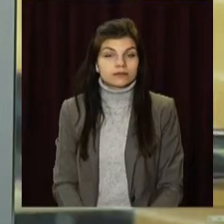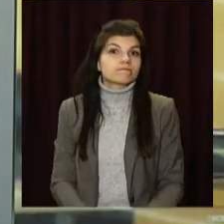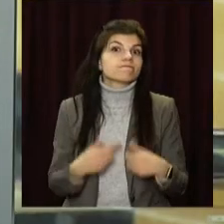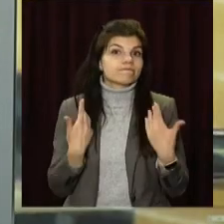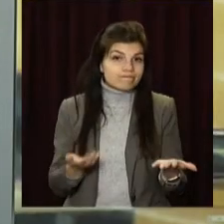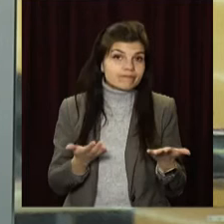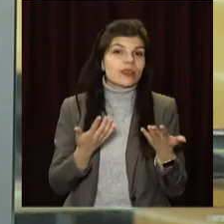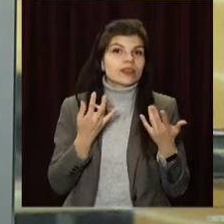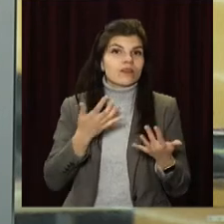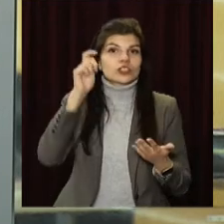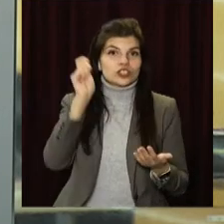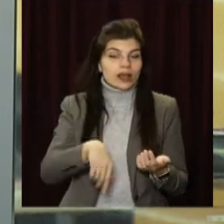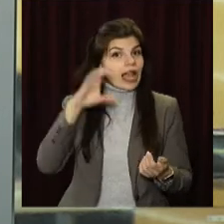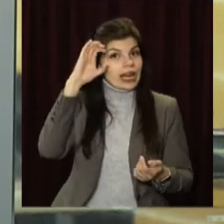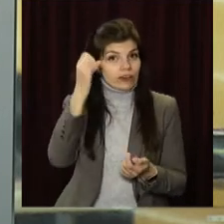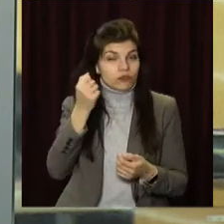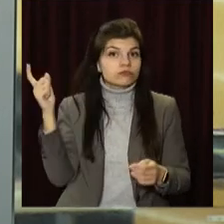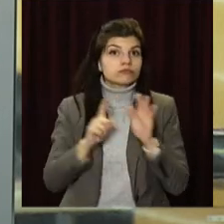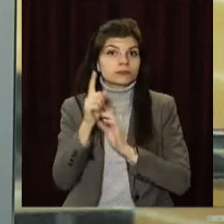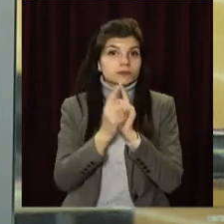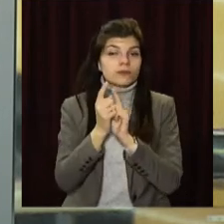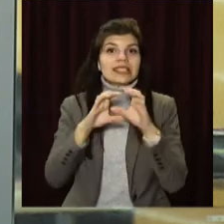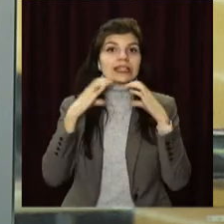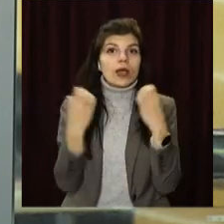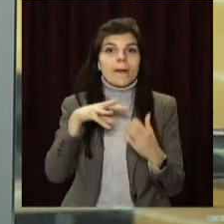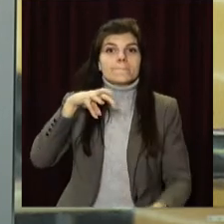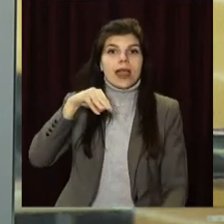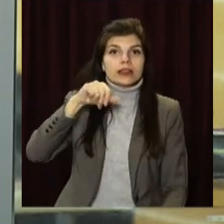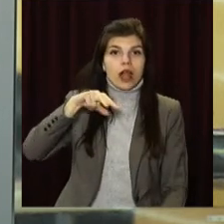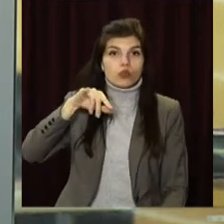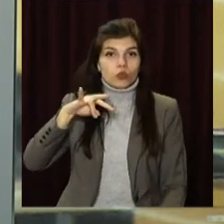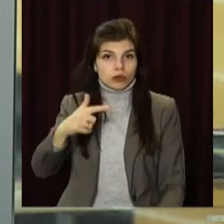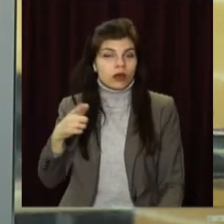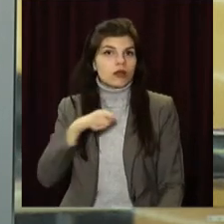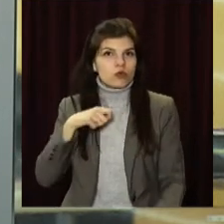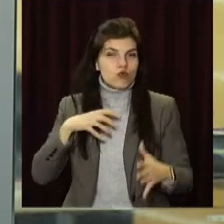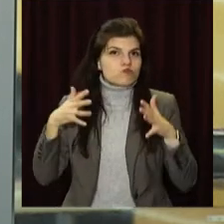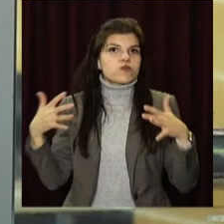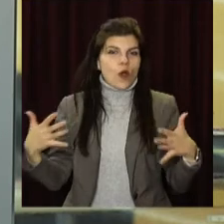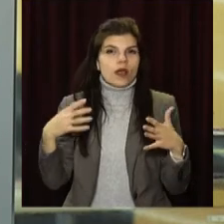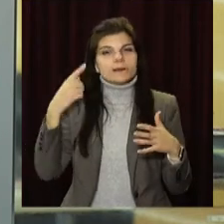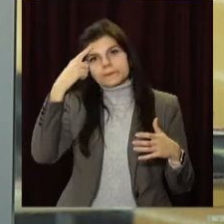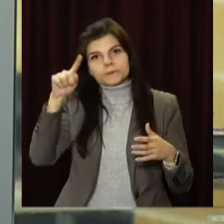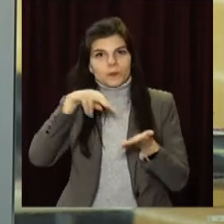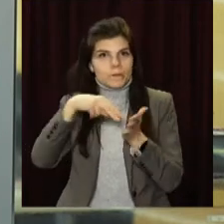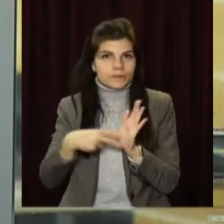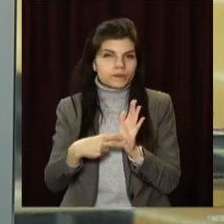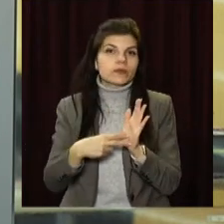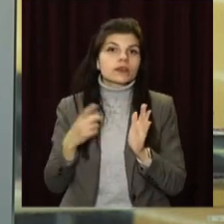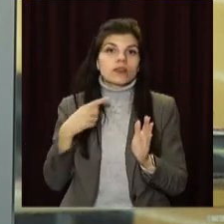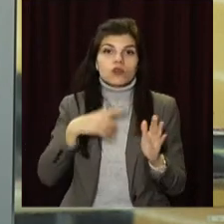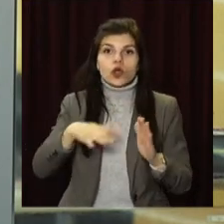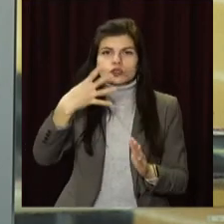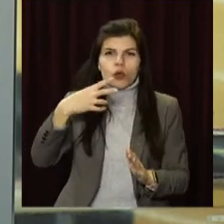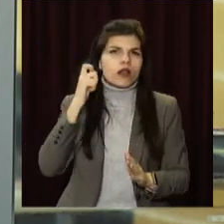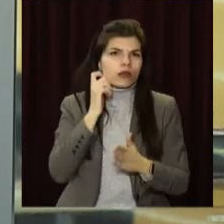Нарешті старт. У Кривому Розі стартувала реконструкція стадіону «Металург». Це один з наймасштабніших цьогорічних проєктів. Спортмайданчику понад